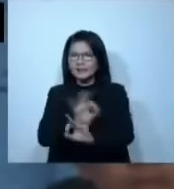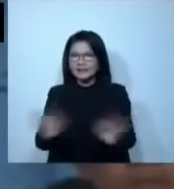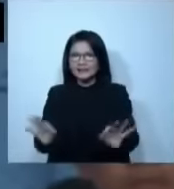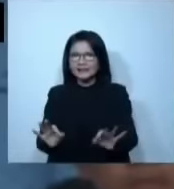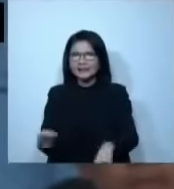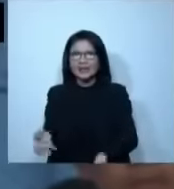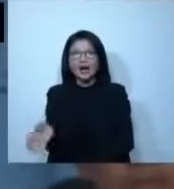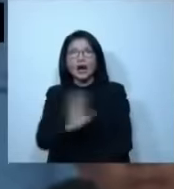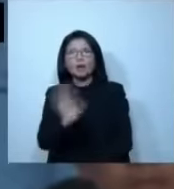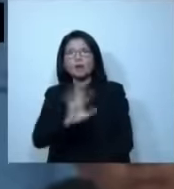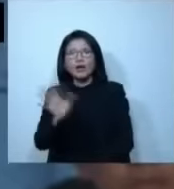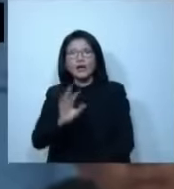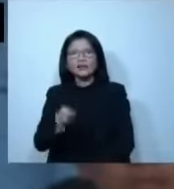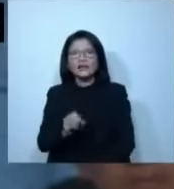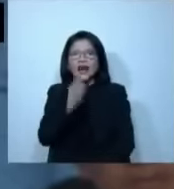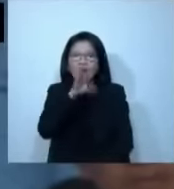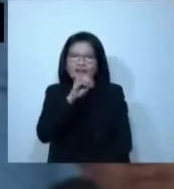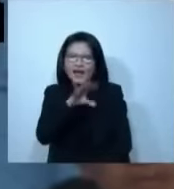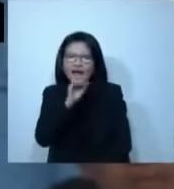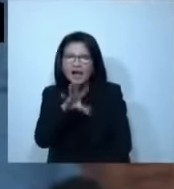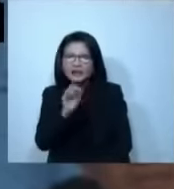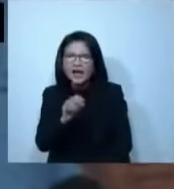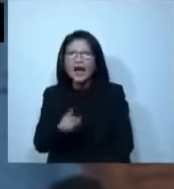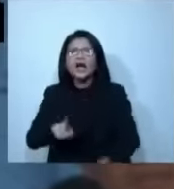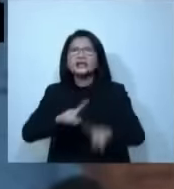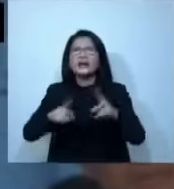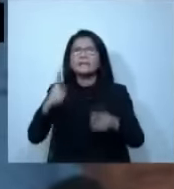dengan permainan kata-kata retorika, tapi